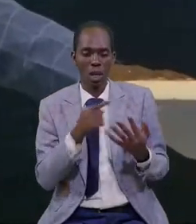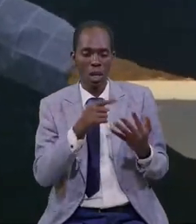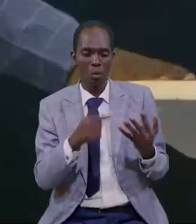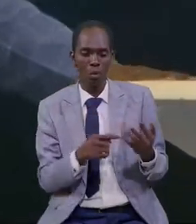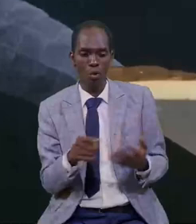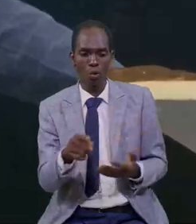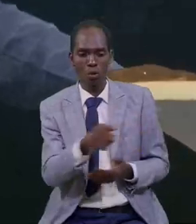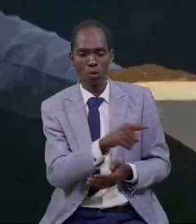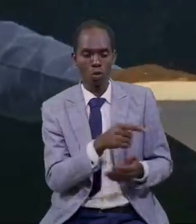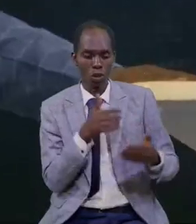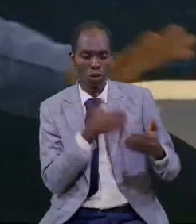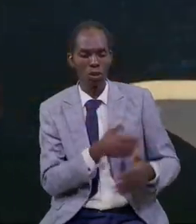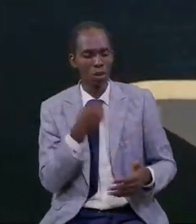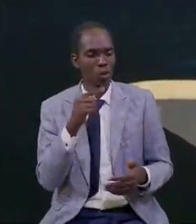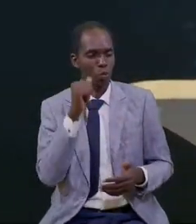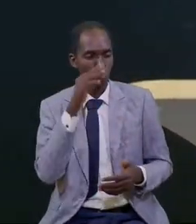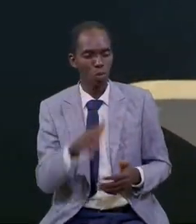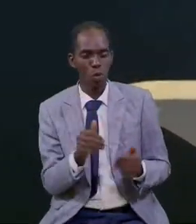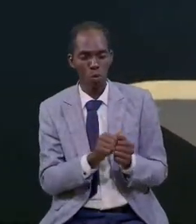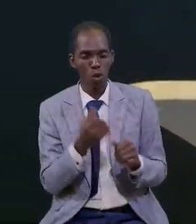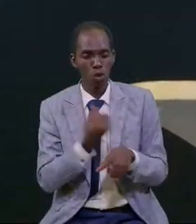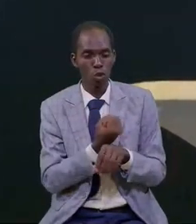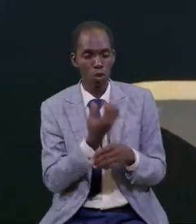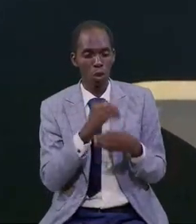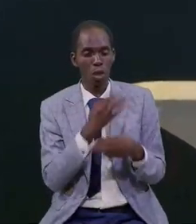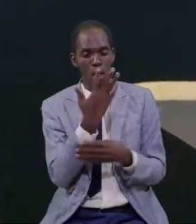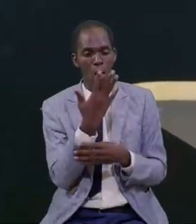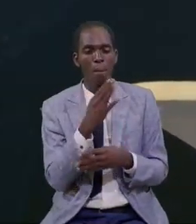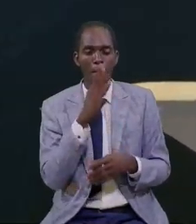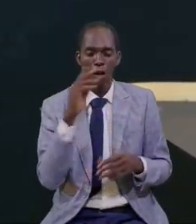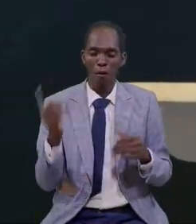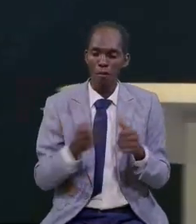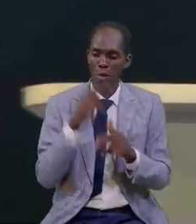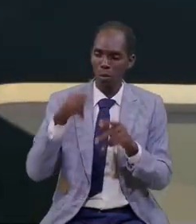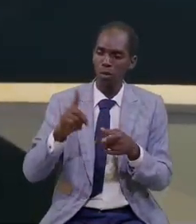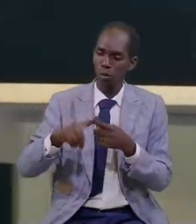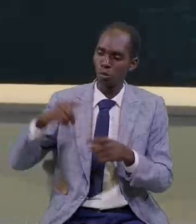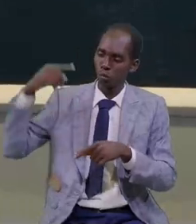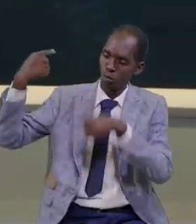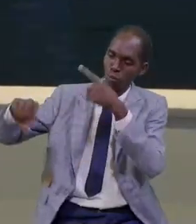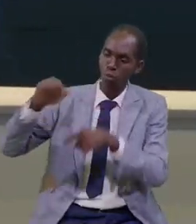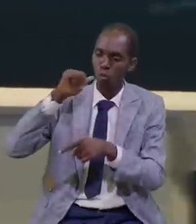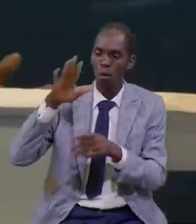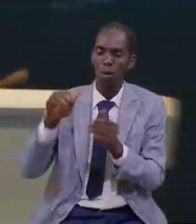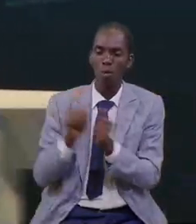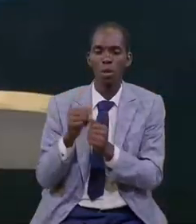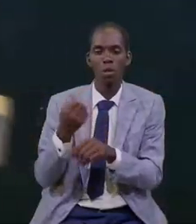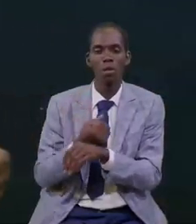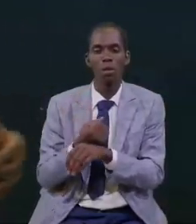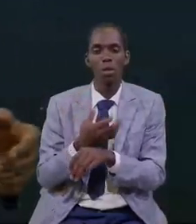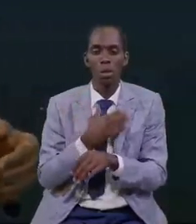jette le premier la pierre contre elle il écait